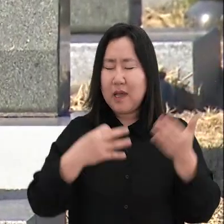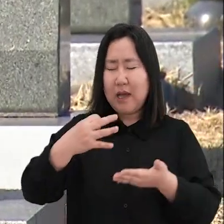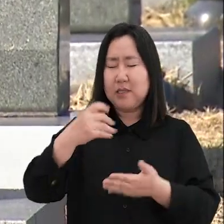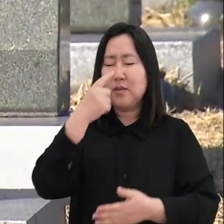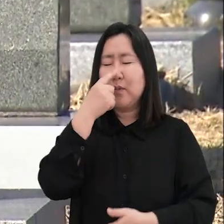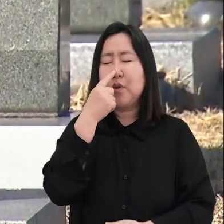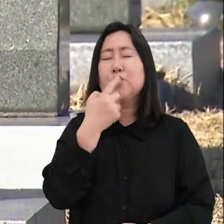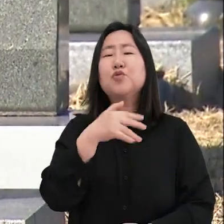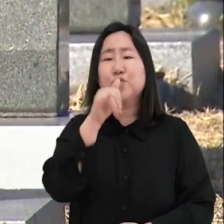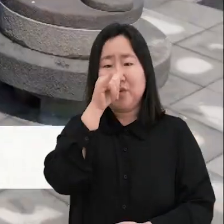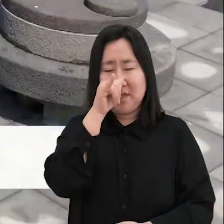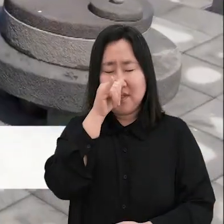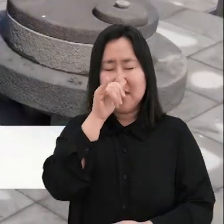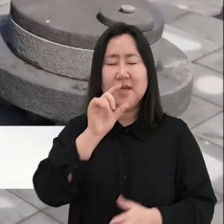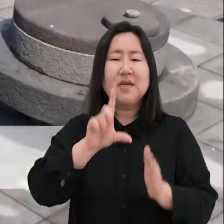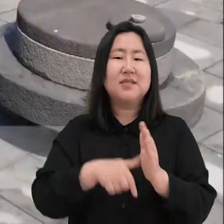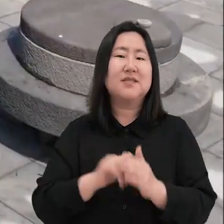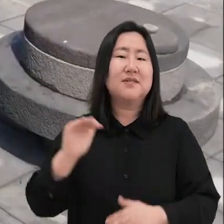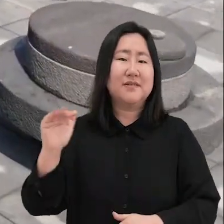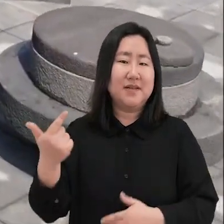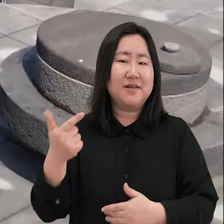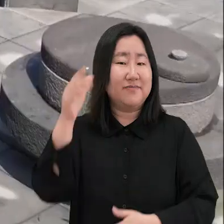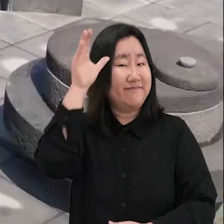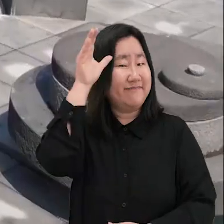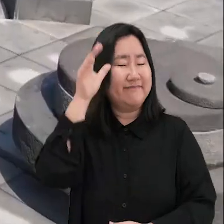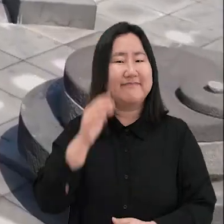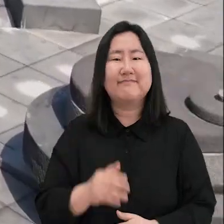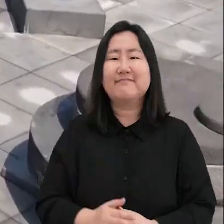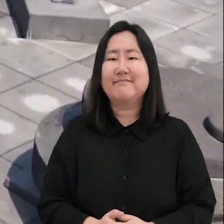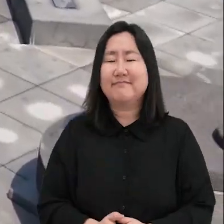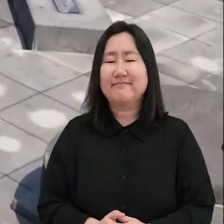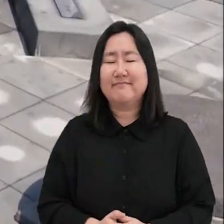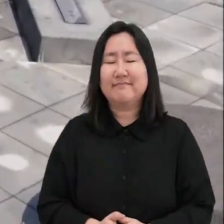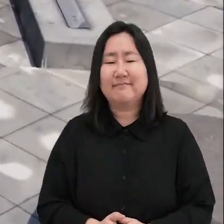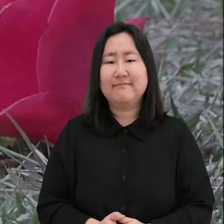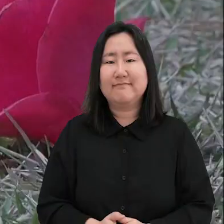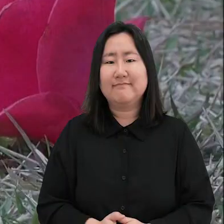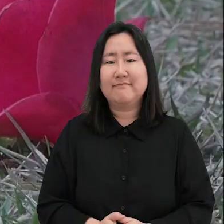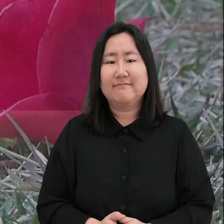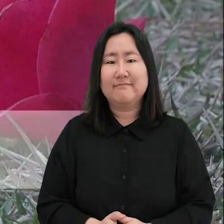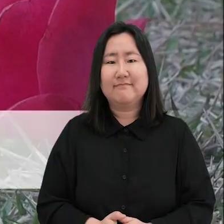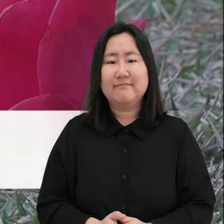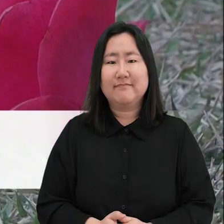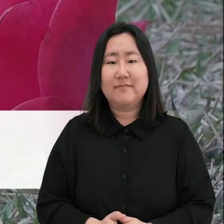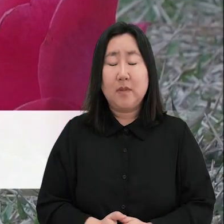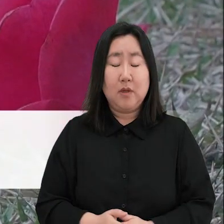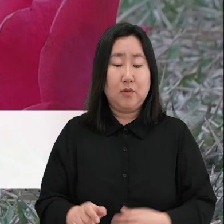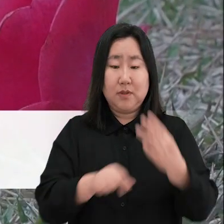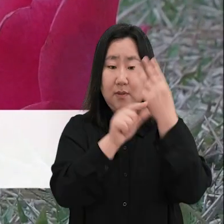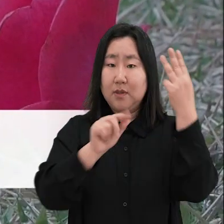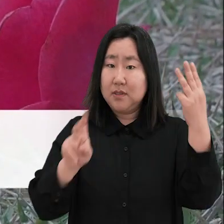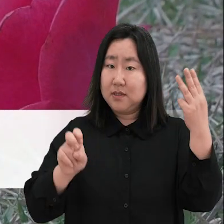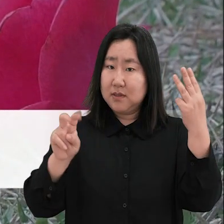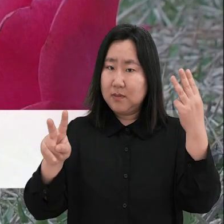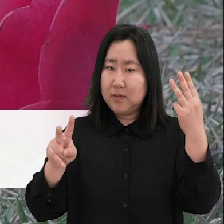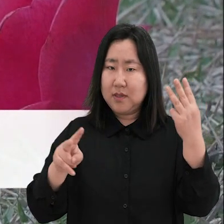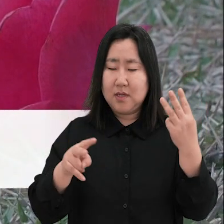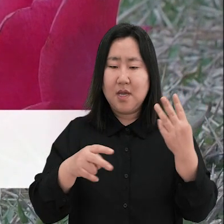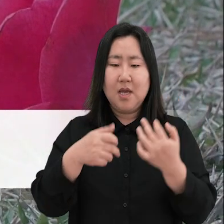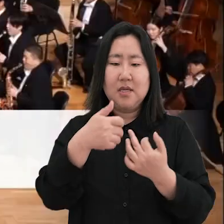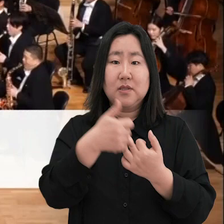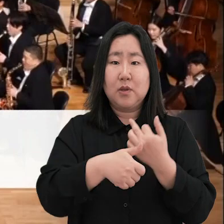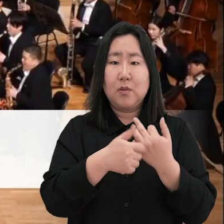있는 소중한 기회가 될 것으로 기대됩니다 이밖에도 지난 22일 서귀포 예술의 전당에서